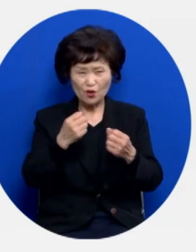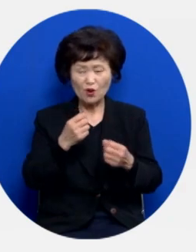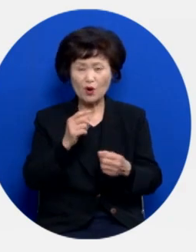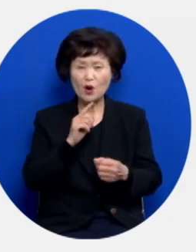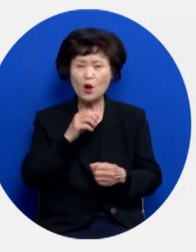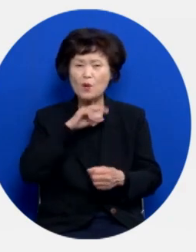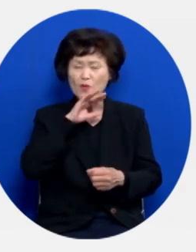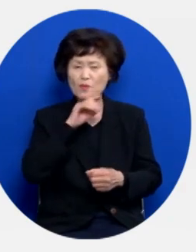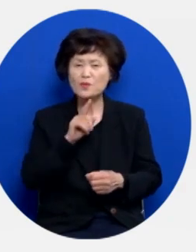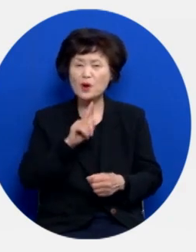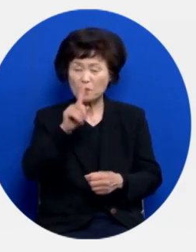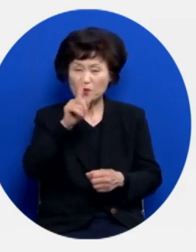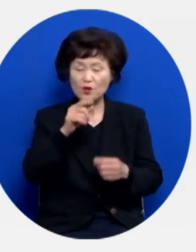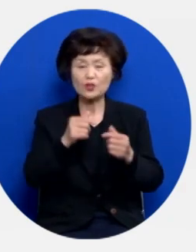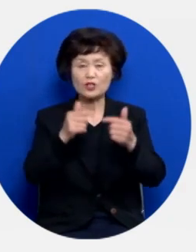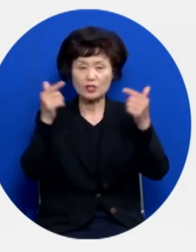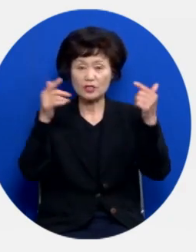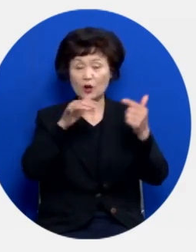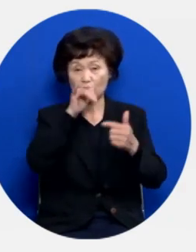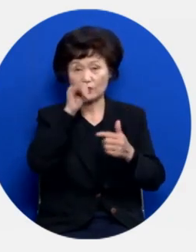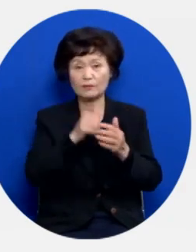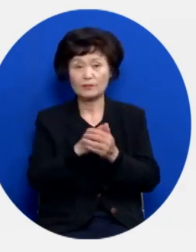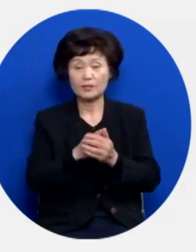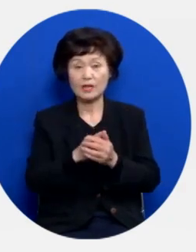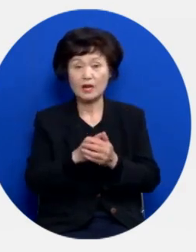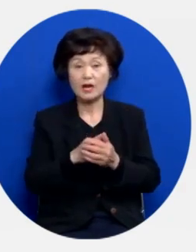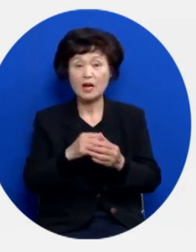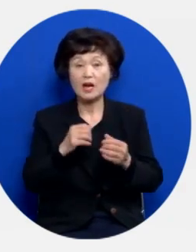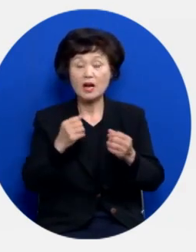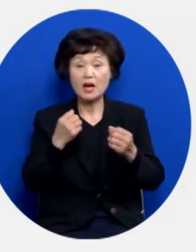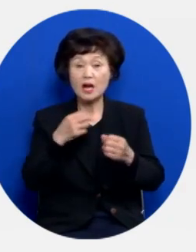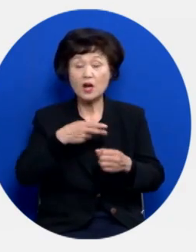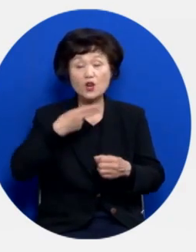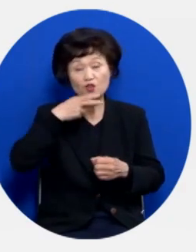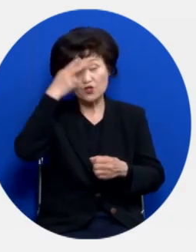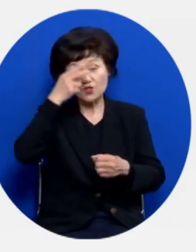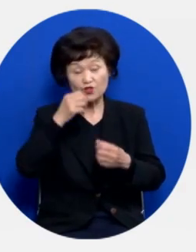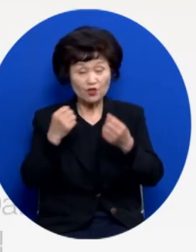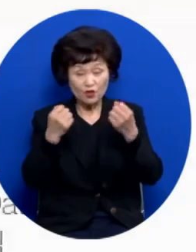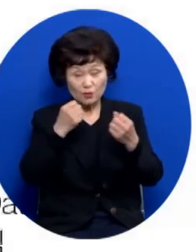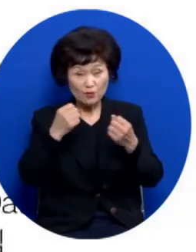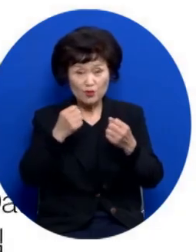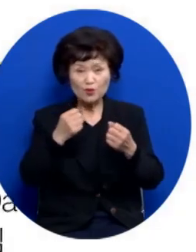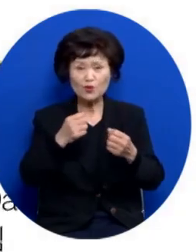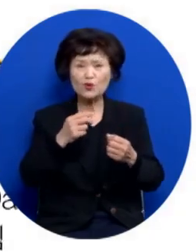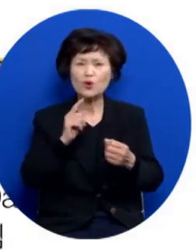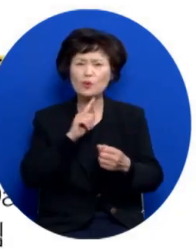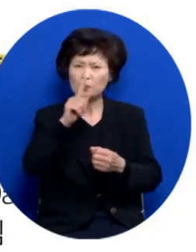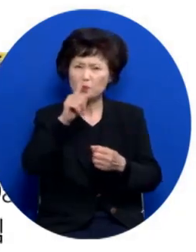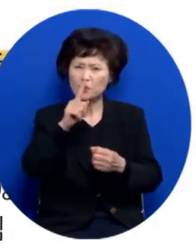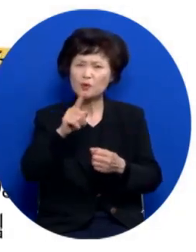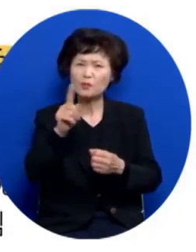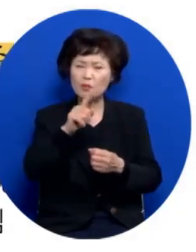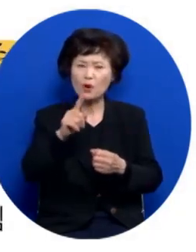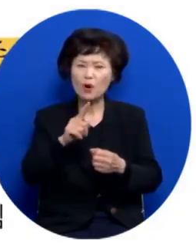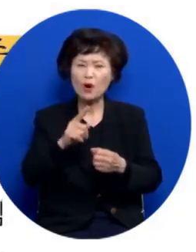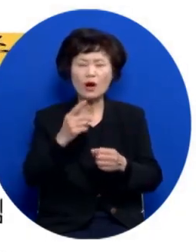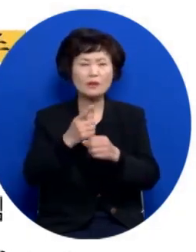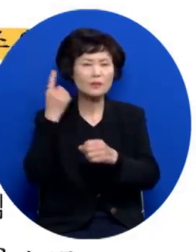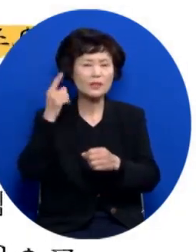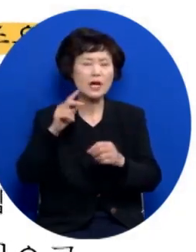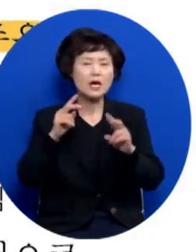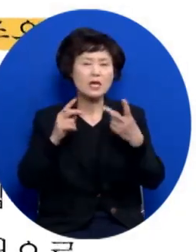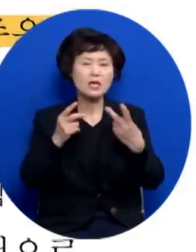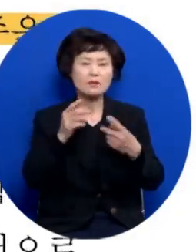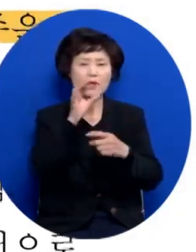국민권익위원회에 따르면 4월 10일부터 16일까지 음주운전 관련 민원은 약 300건으로 전주보다 200% 넘게